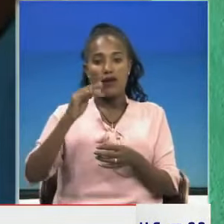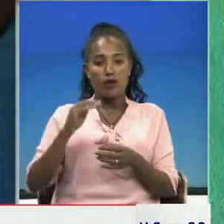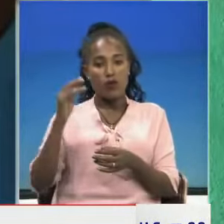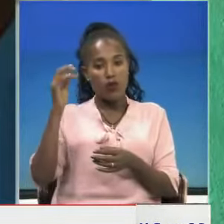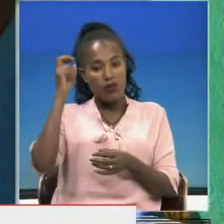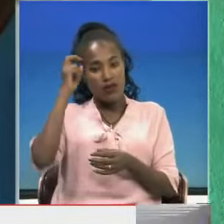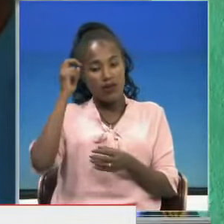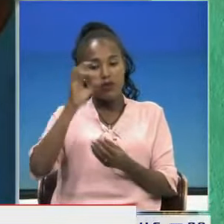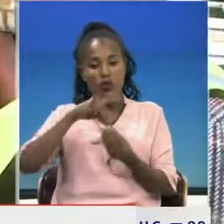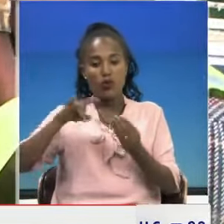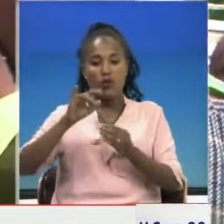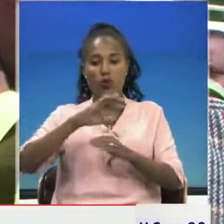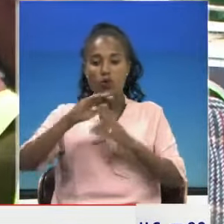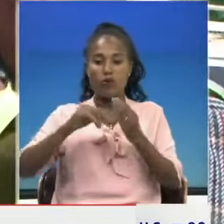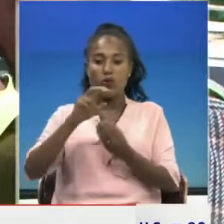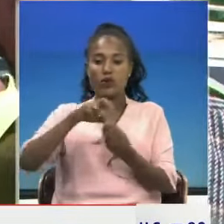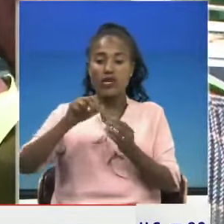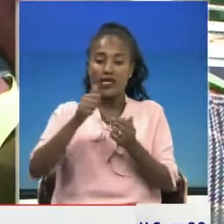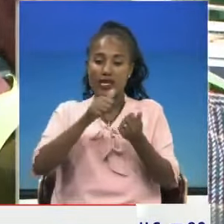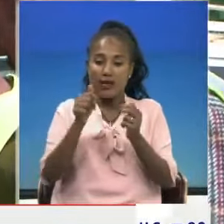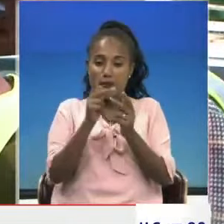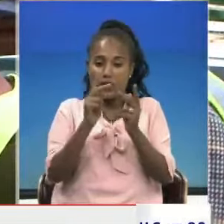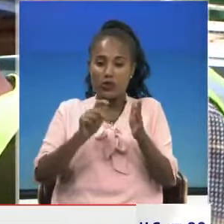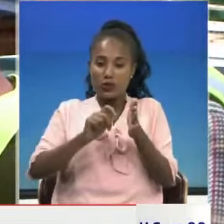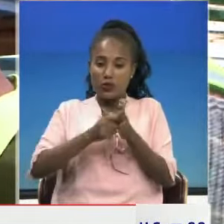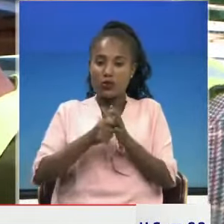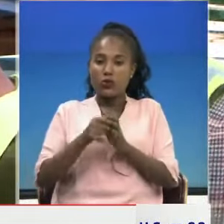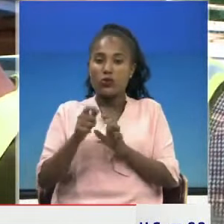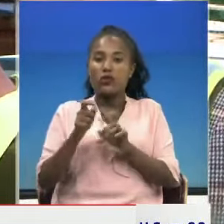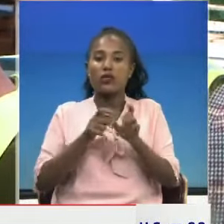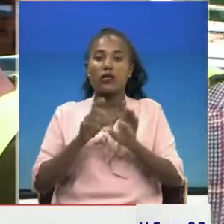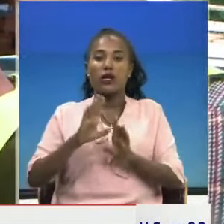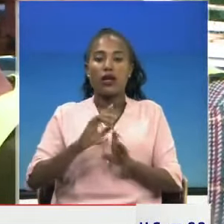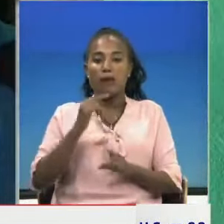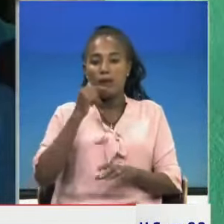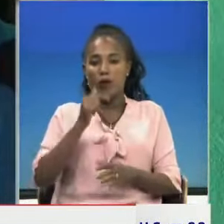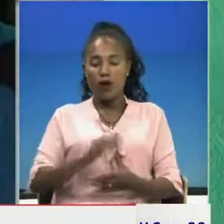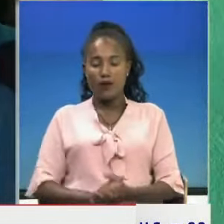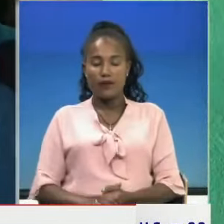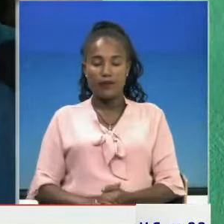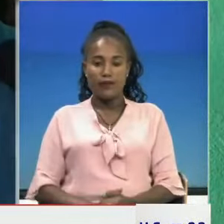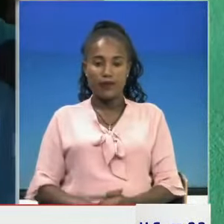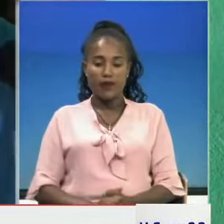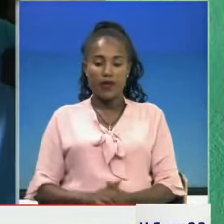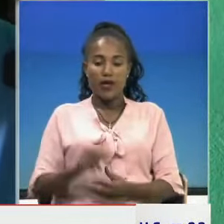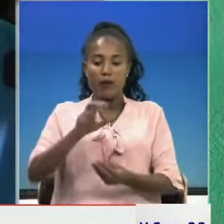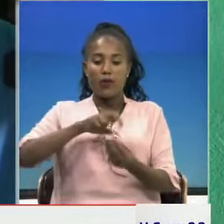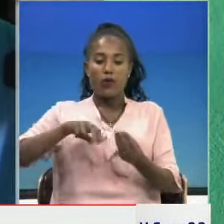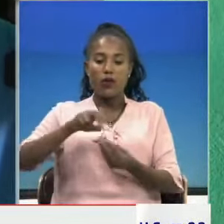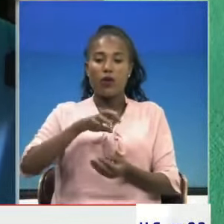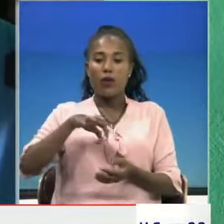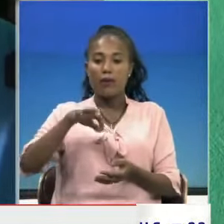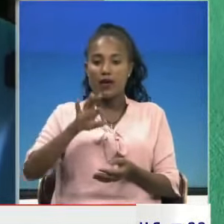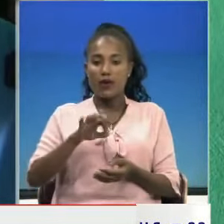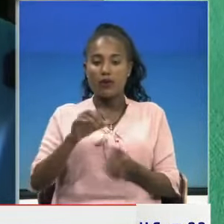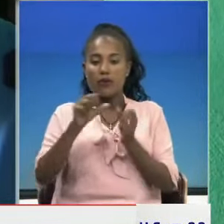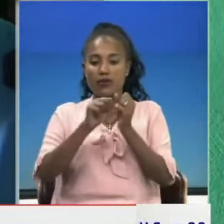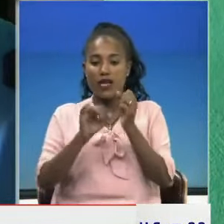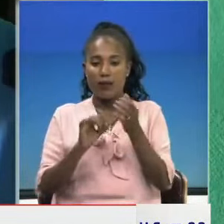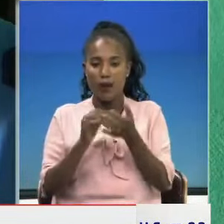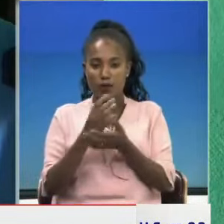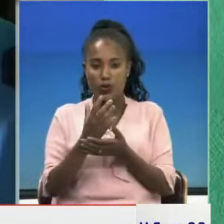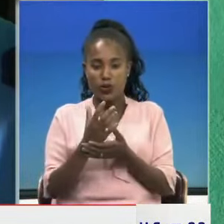በዞኑ በሚገኙ ሁሉም ወረዳዎች አጠራጣሪ ቦታዎች ጥብቅ ቁጥጥር ይደረግባቸዋል ብለዋል። በየወረዳው የሚገኙ መሰረተ